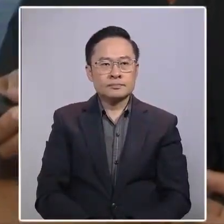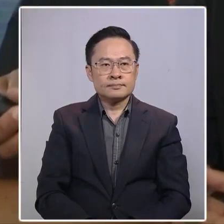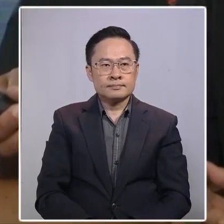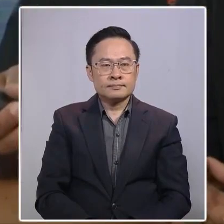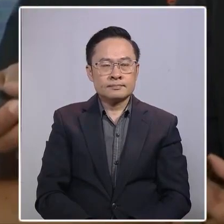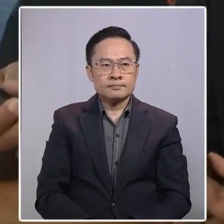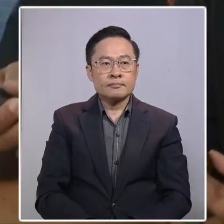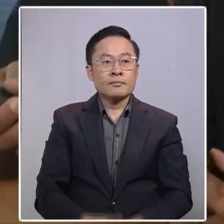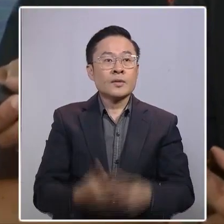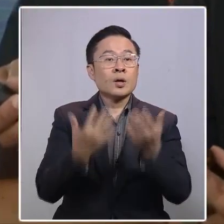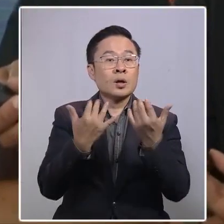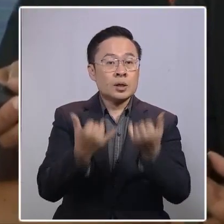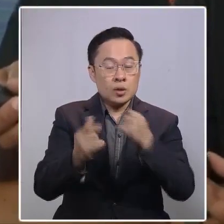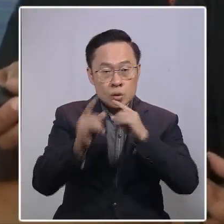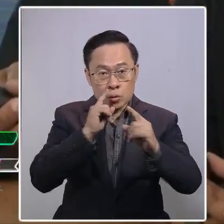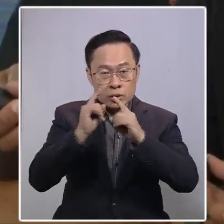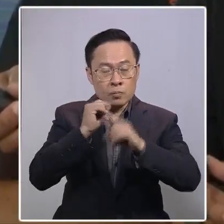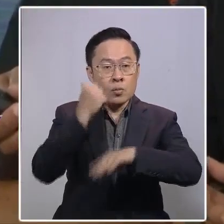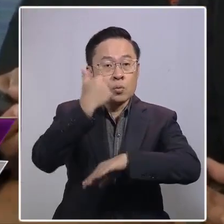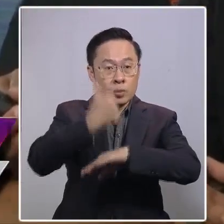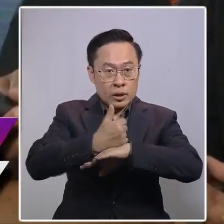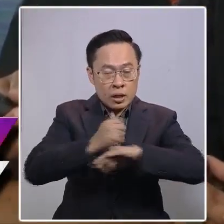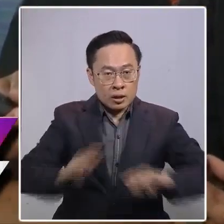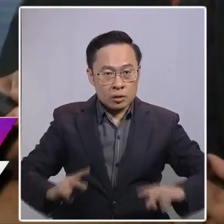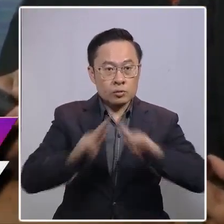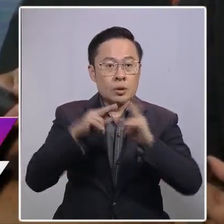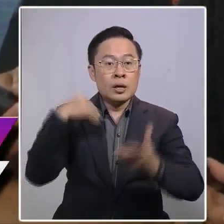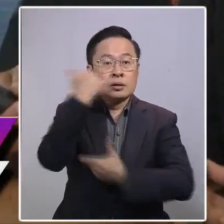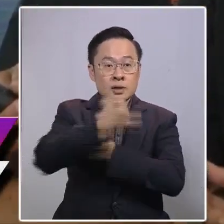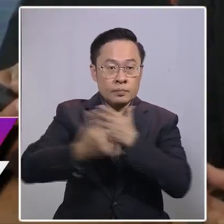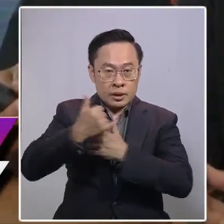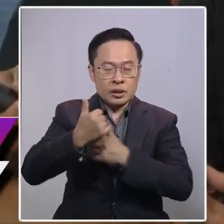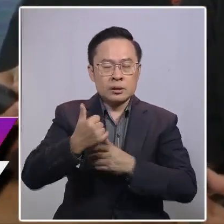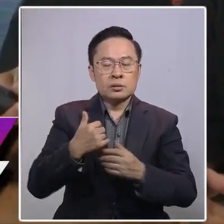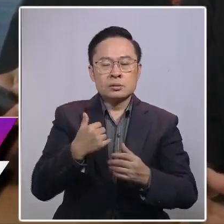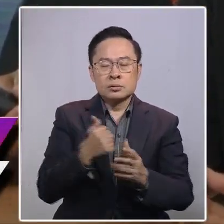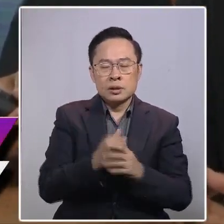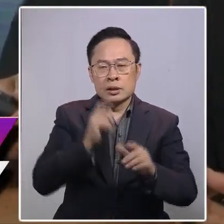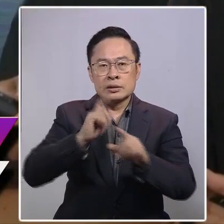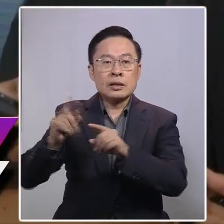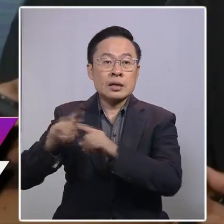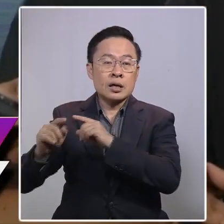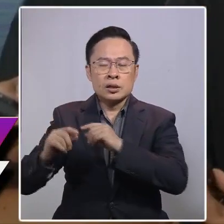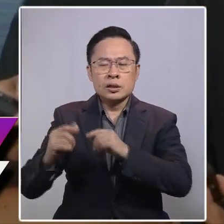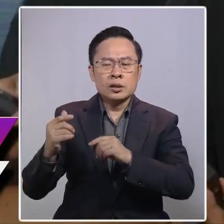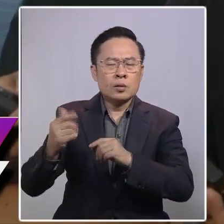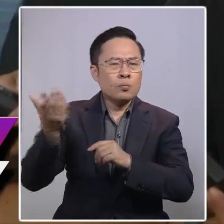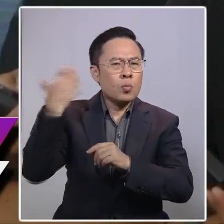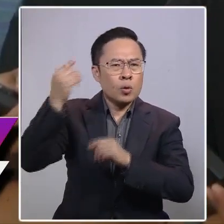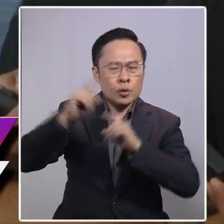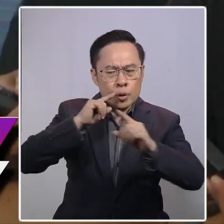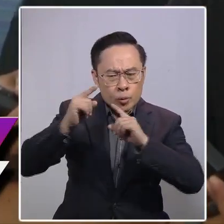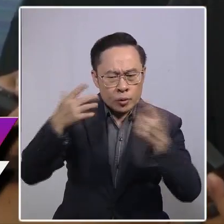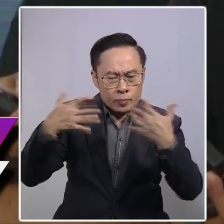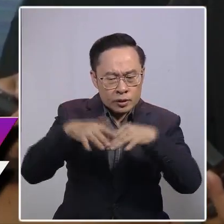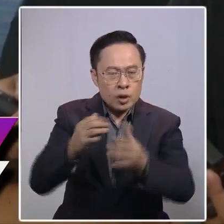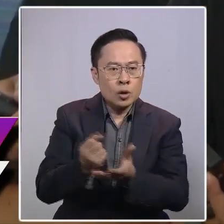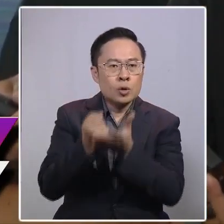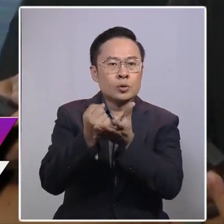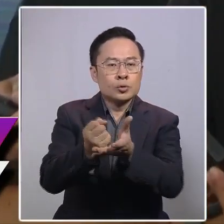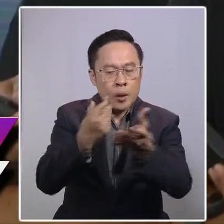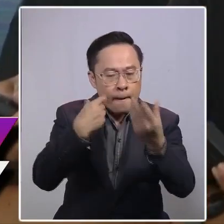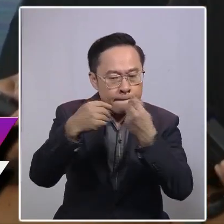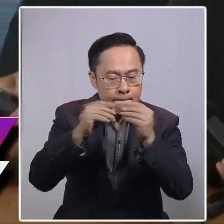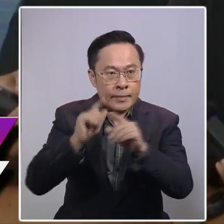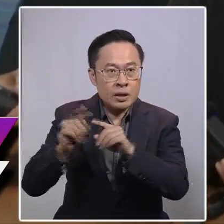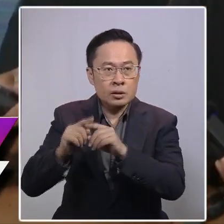ล่าสุดนี้ผมว่าได้ติดต่อกับทางรัฐมนตรีของหลายประเทศนะครับที่เคยได้ประสานกันไว้แล้วก็เขาก็ยัง